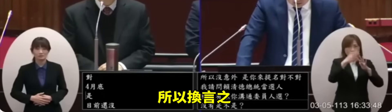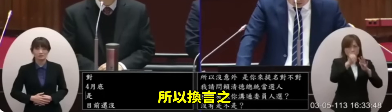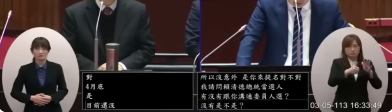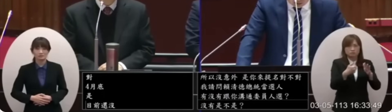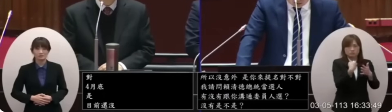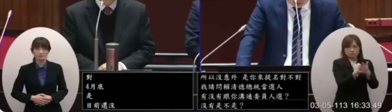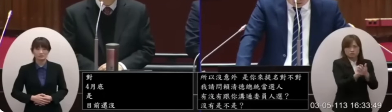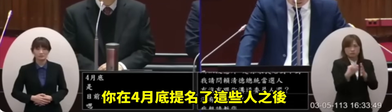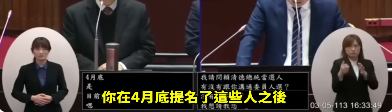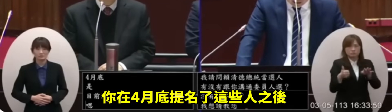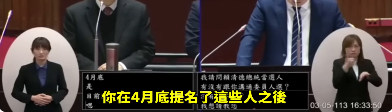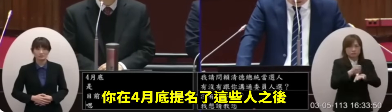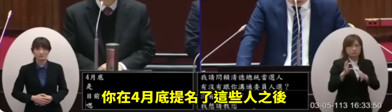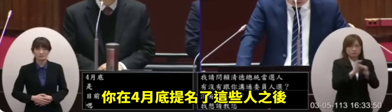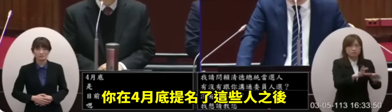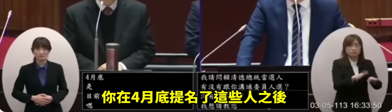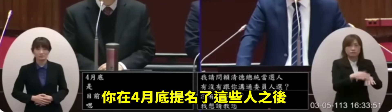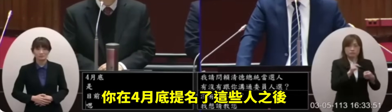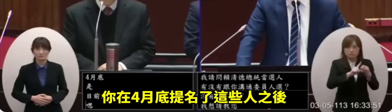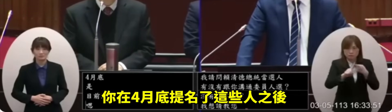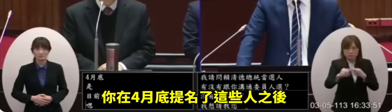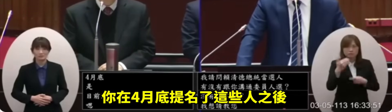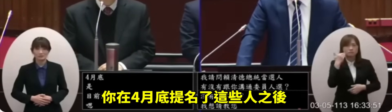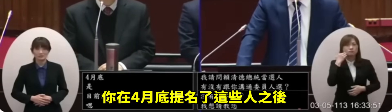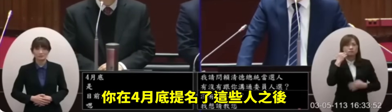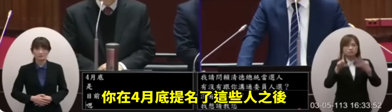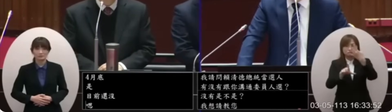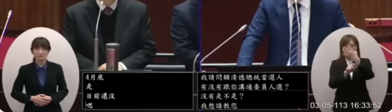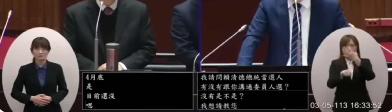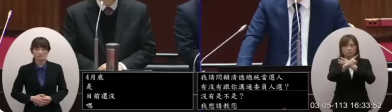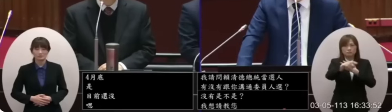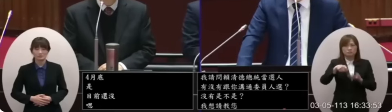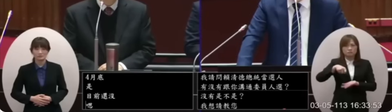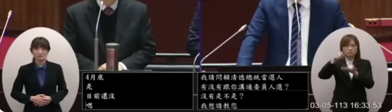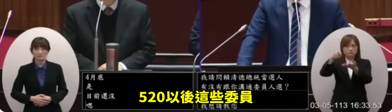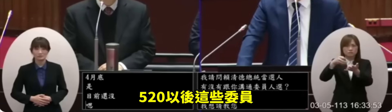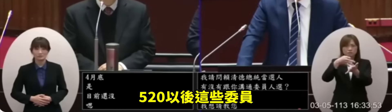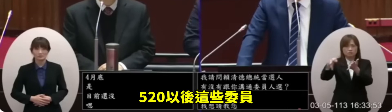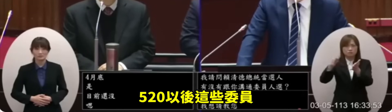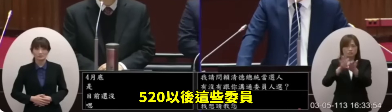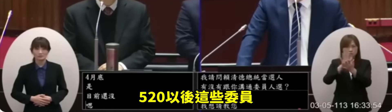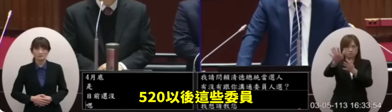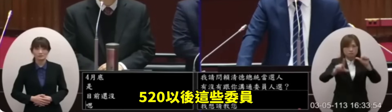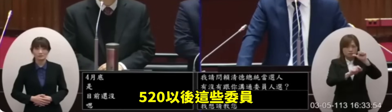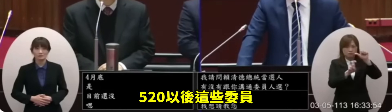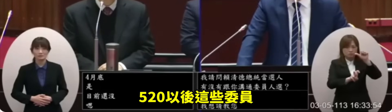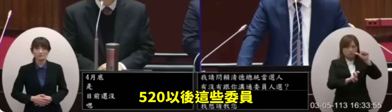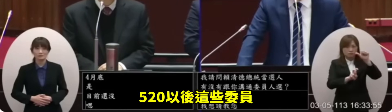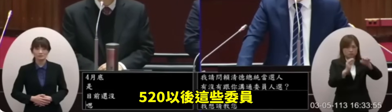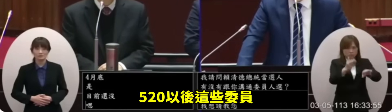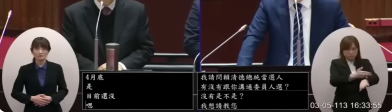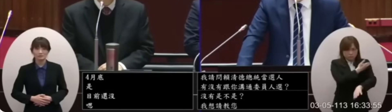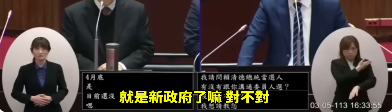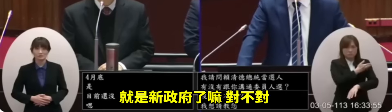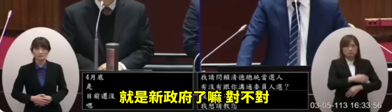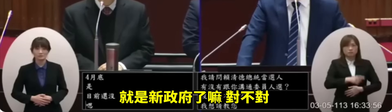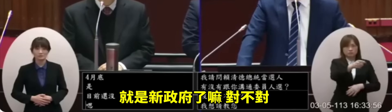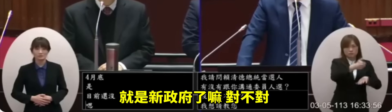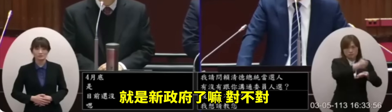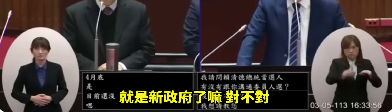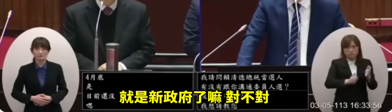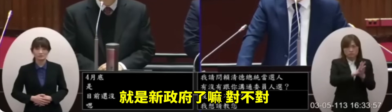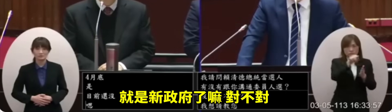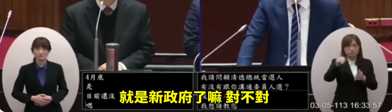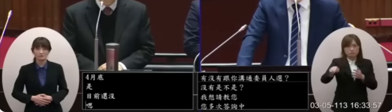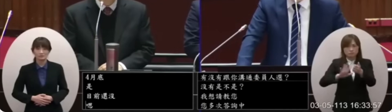言之，你在四月底提名了这些人之后，五二零以后这些委员就新政